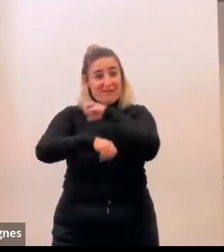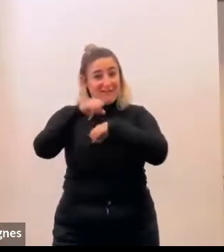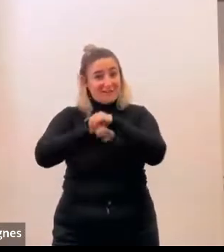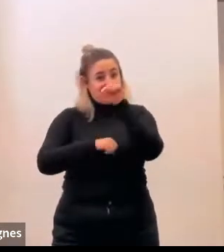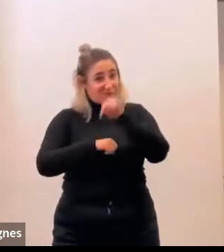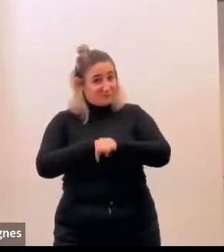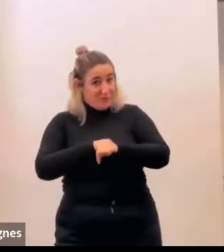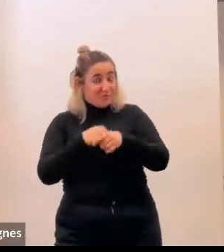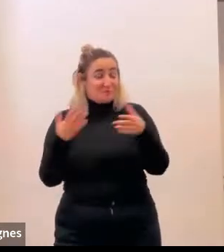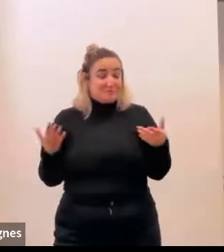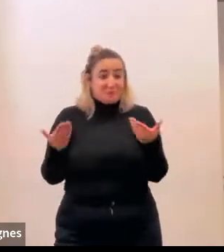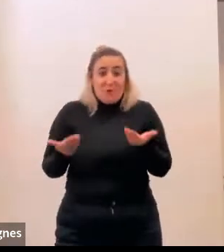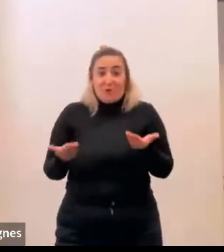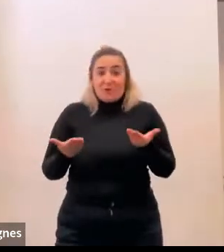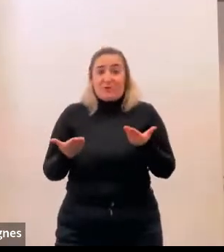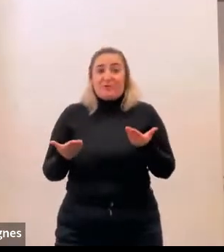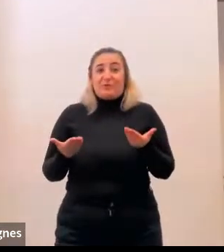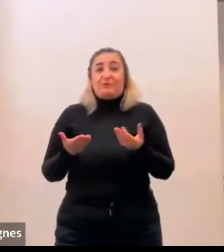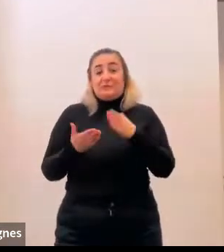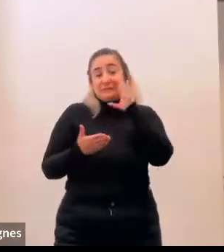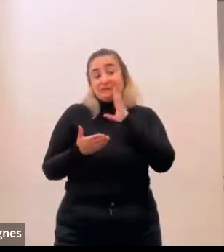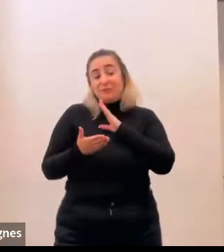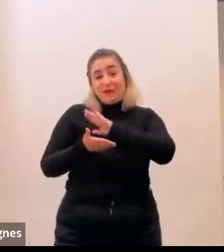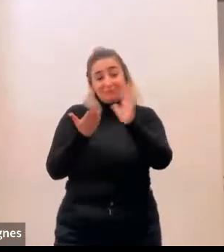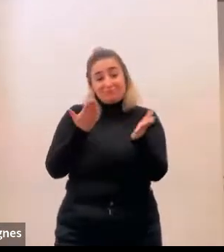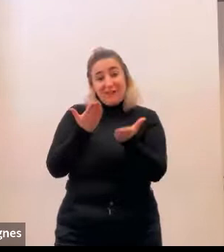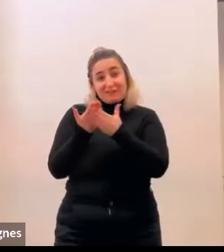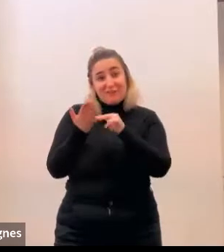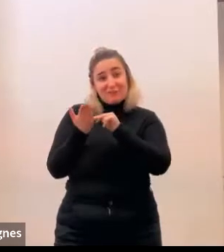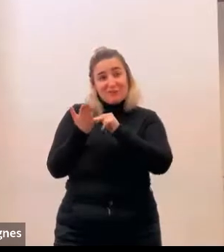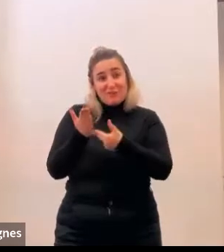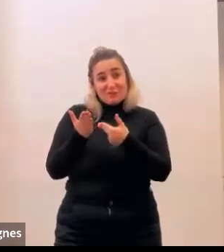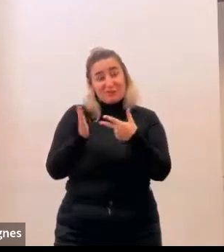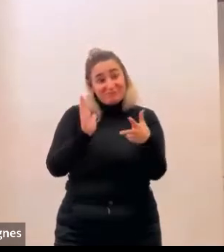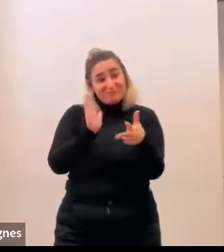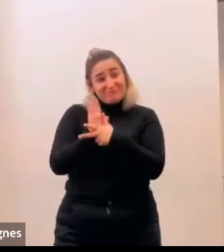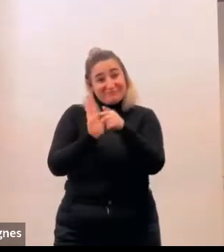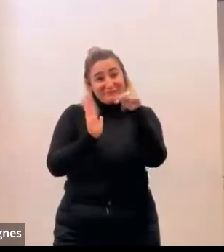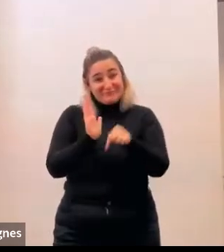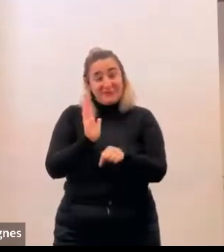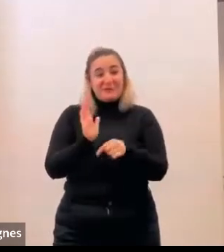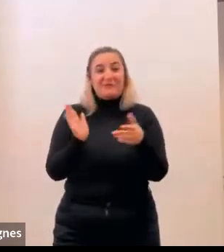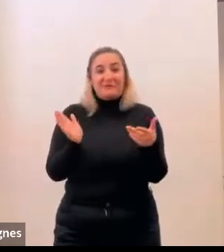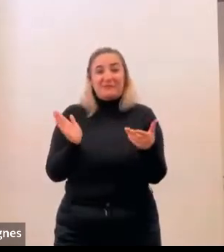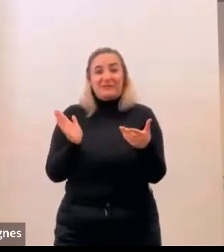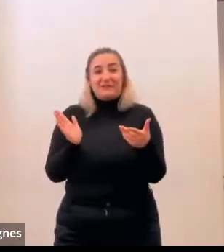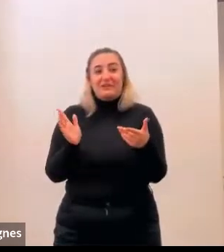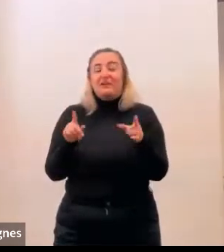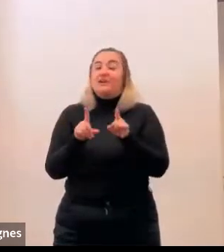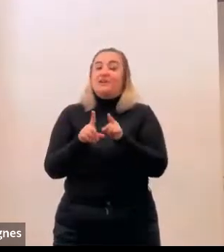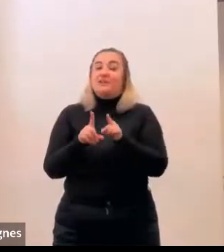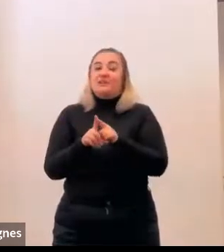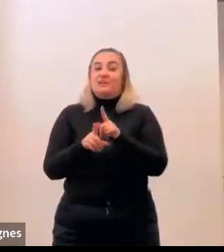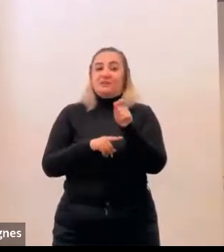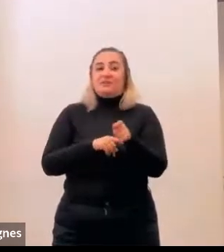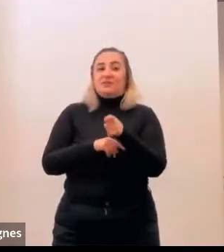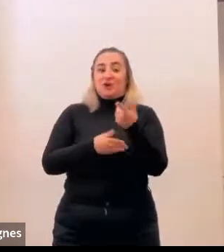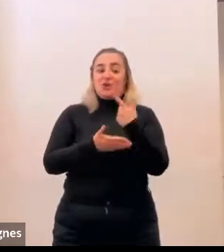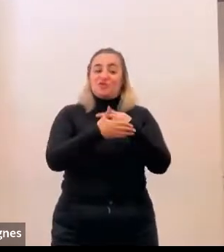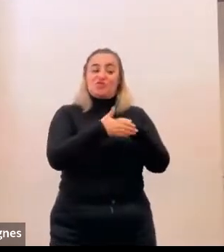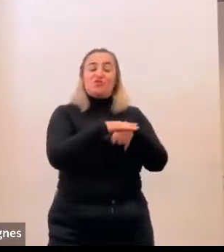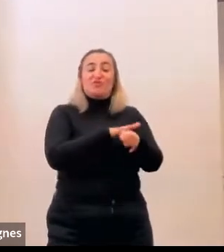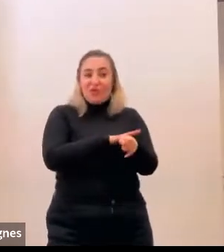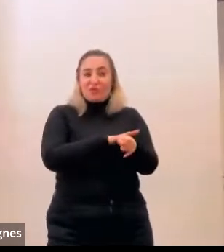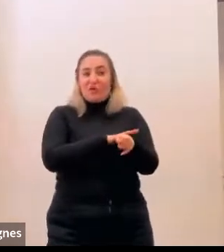C'est pourquoi nous vous proposons d'approuver un avenant à la convention avec la MJC et une revalorisation de la subvention qui